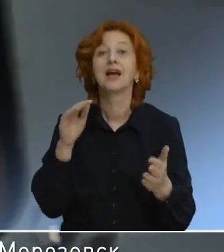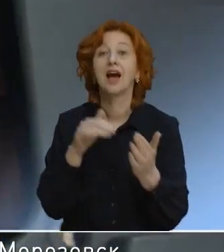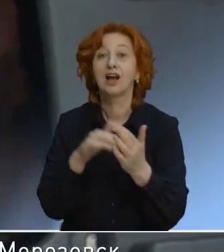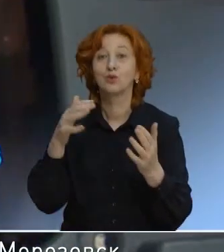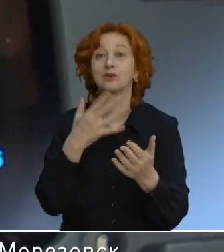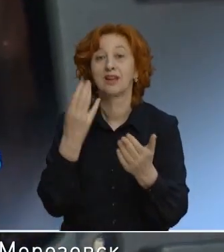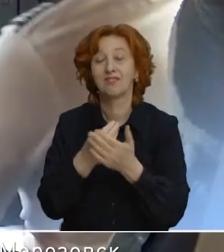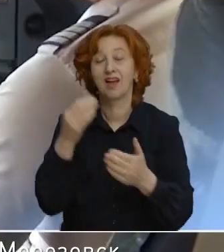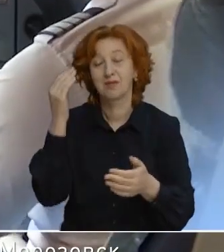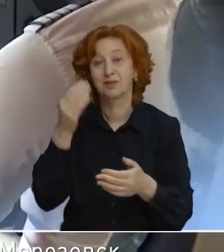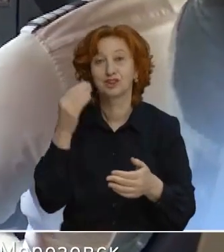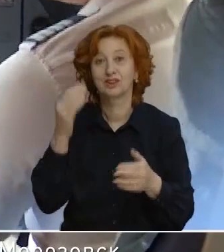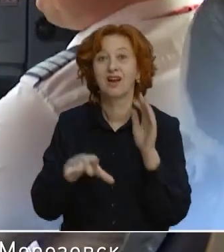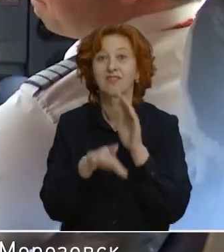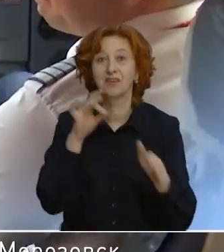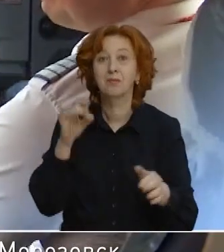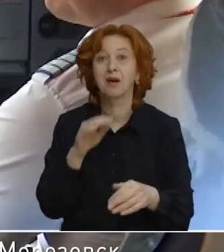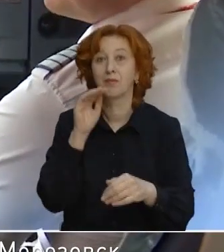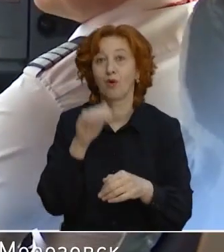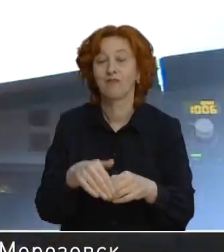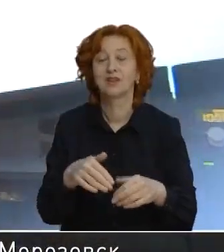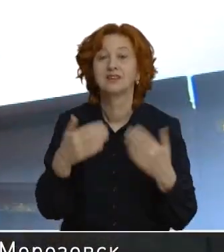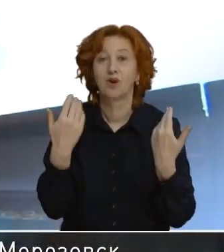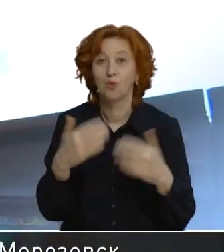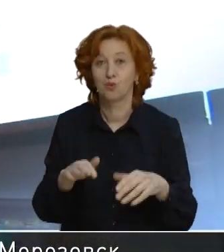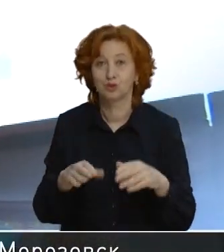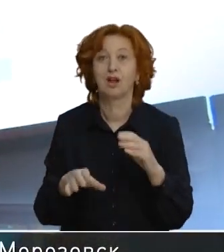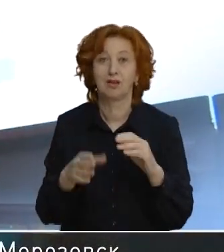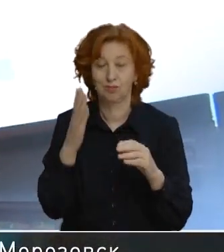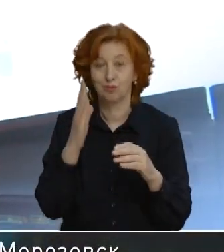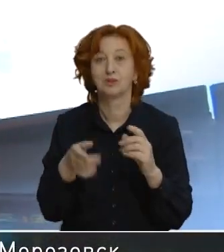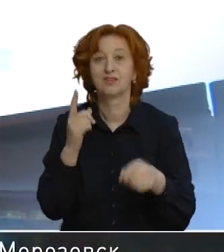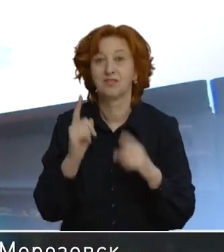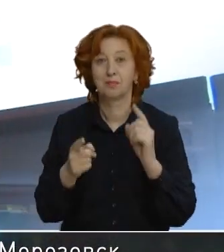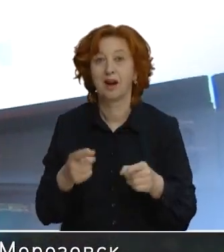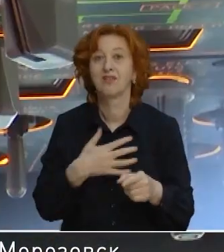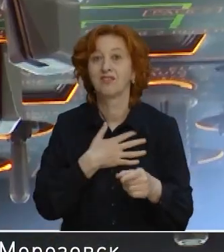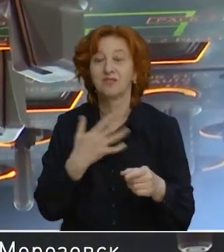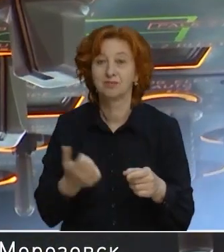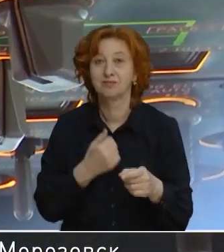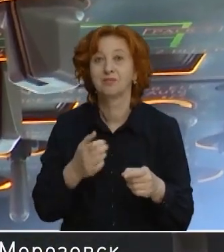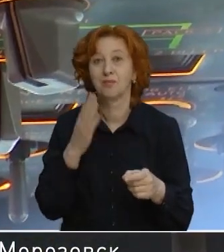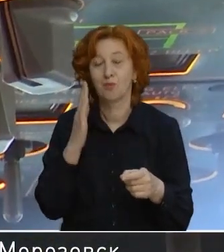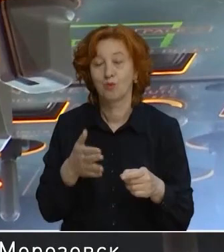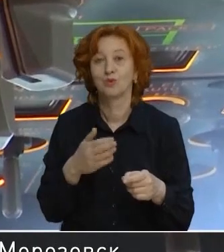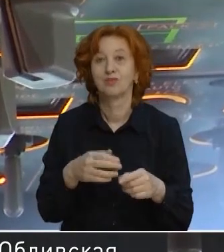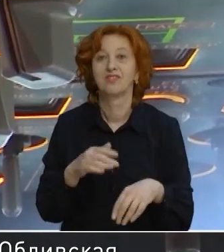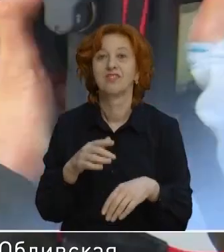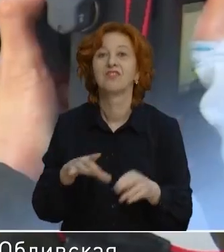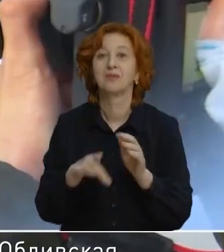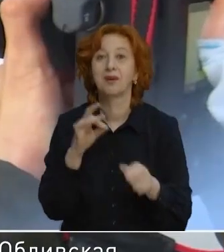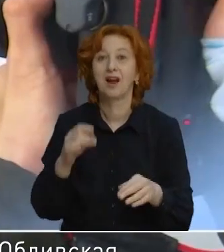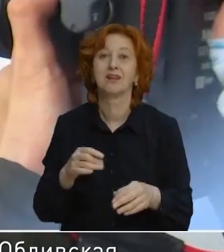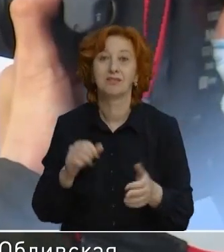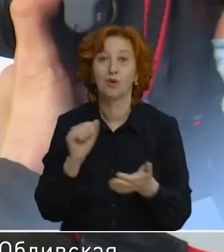и теперь выберет профессию не по совету родственников и друзей, а по зову сердца. В авиацию другие люди не попадают.